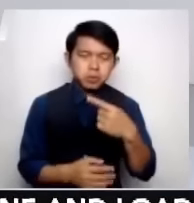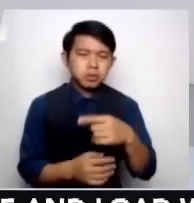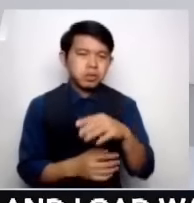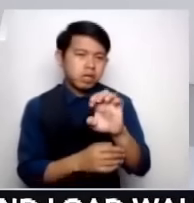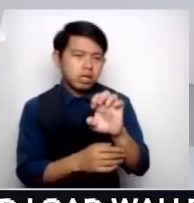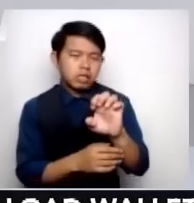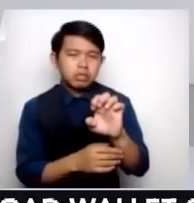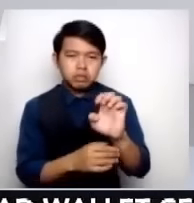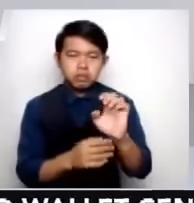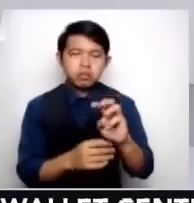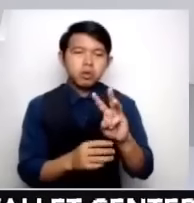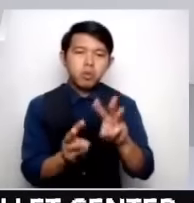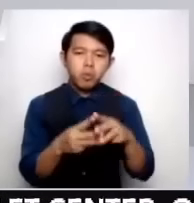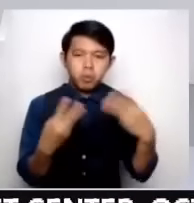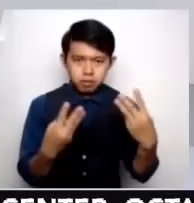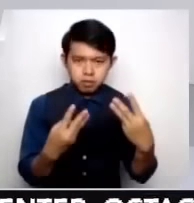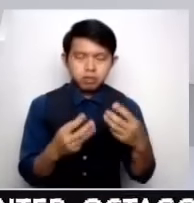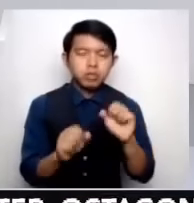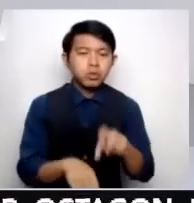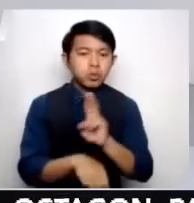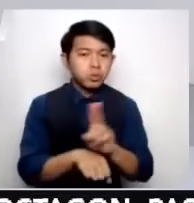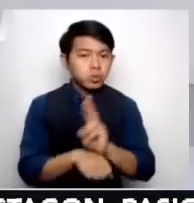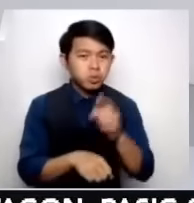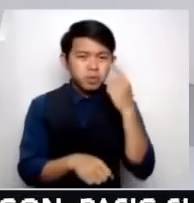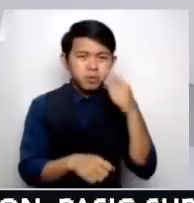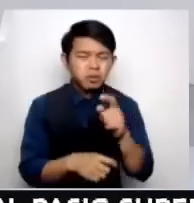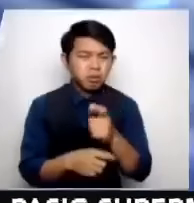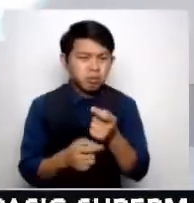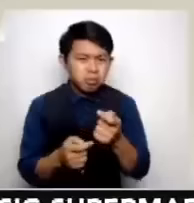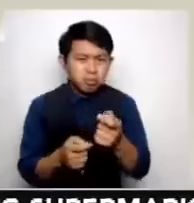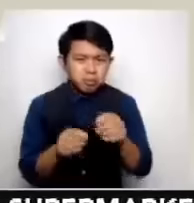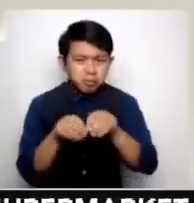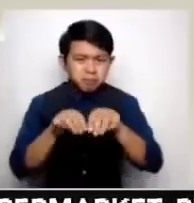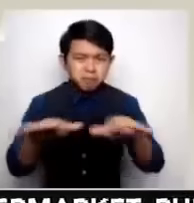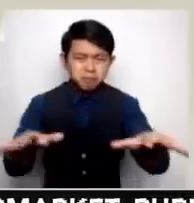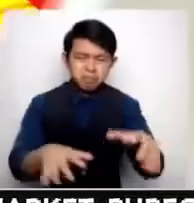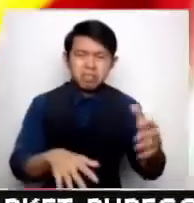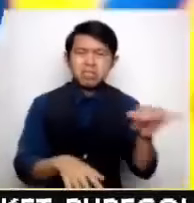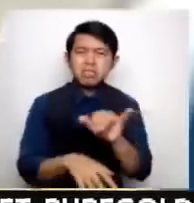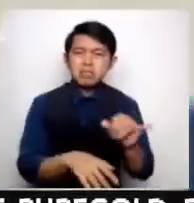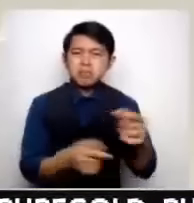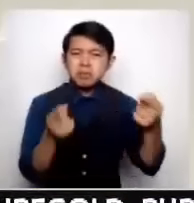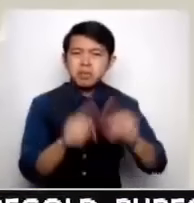din daw sa text blast noong nakaraang eleksyon. May report si Rafi Tima.